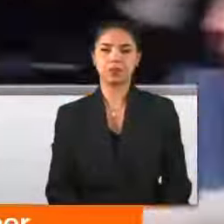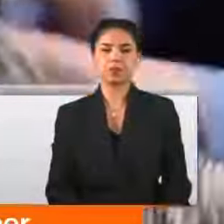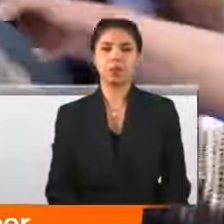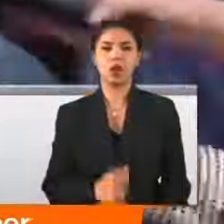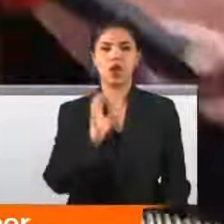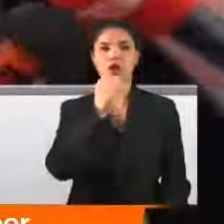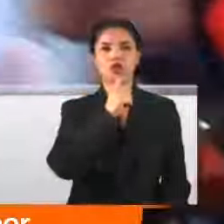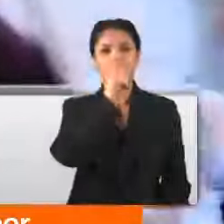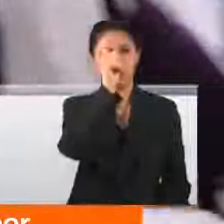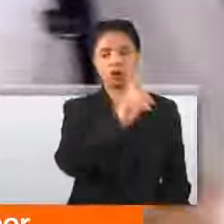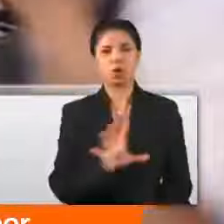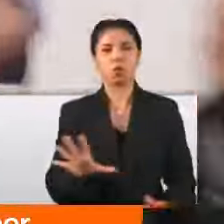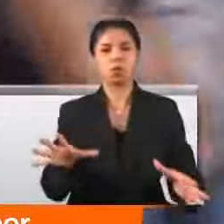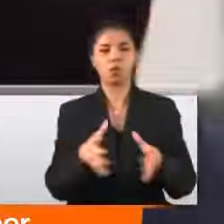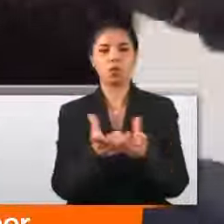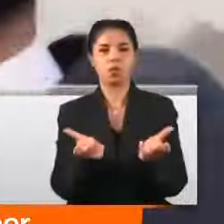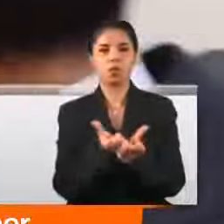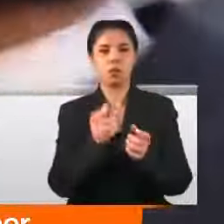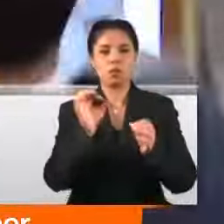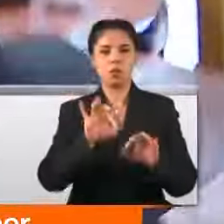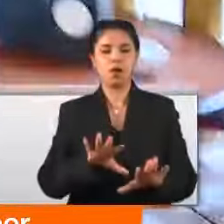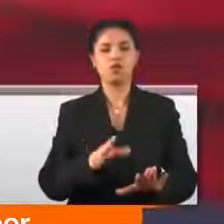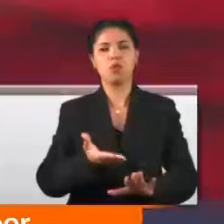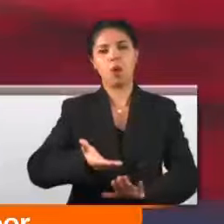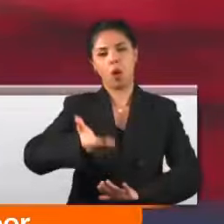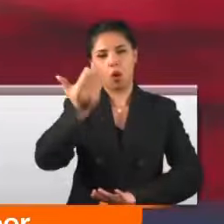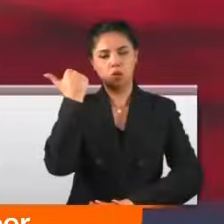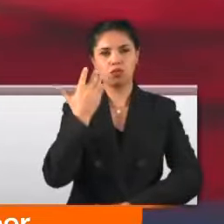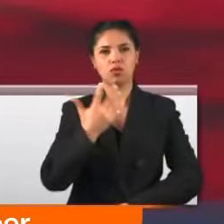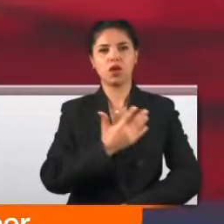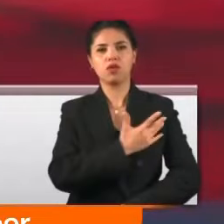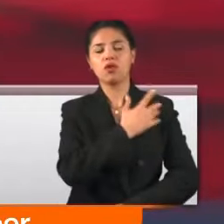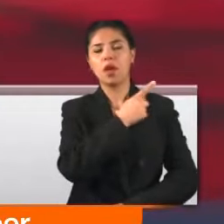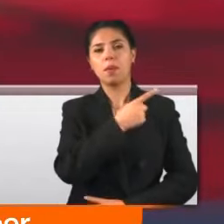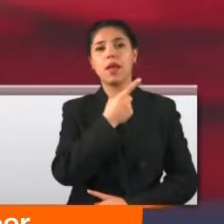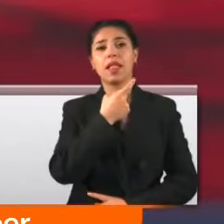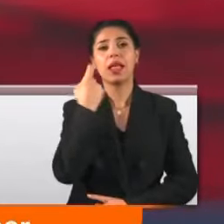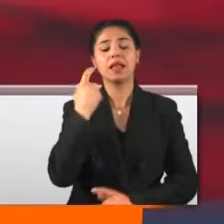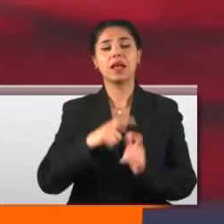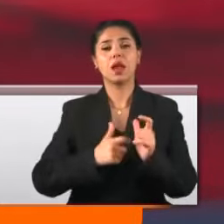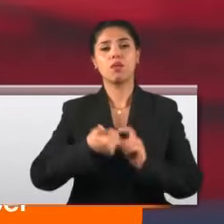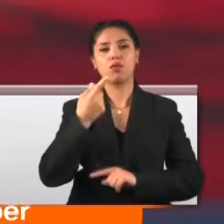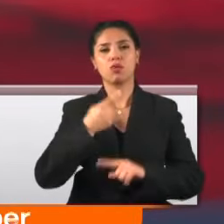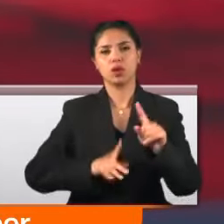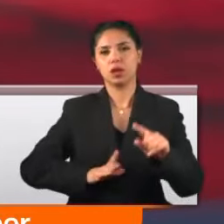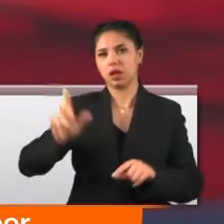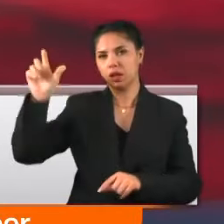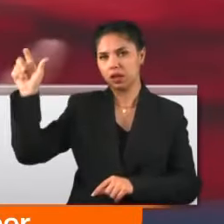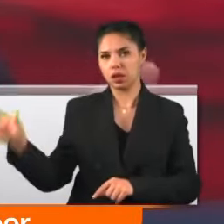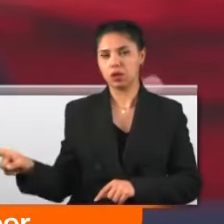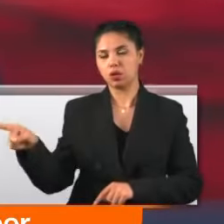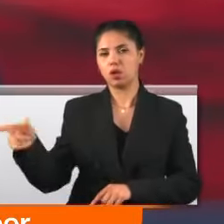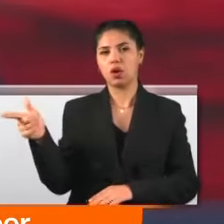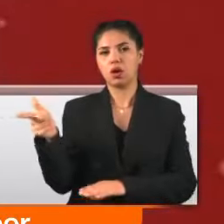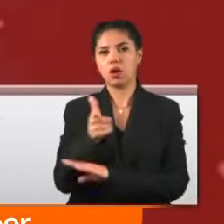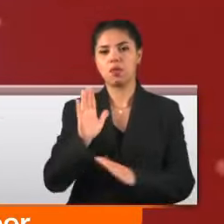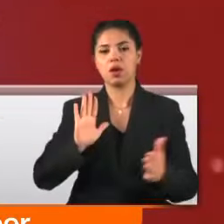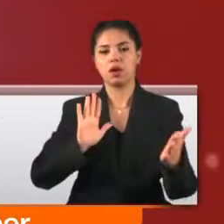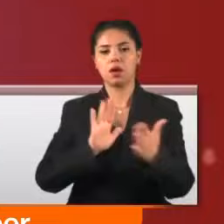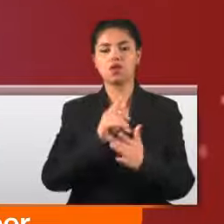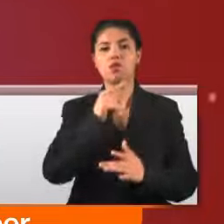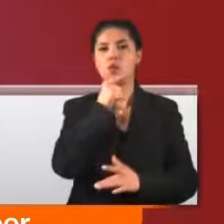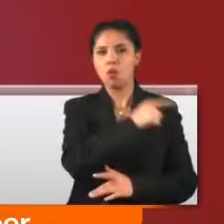Özgür Özel grup toplantısına başlamadan saatler önce CHP'nin eski genel başkanı Kemal Kılıçdaroğlu kameralar karşısında hem